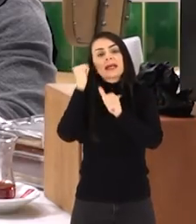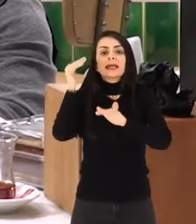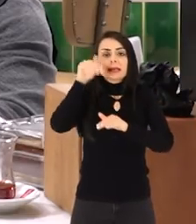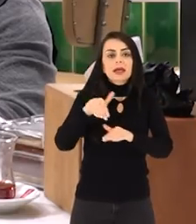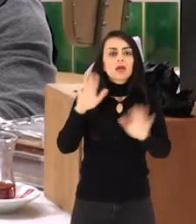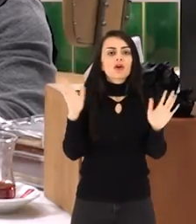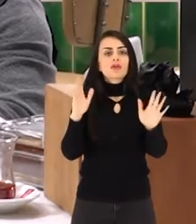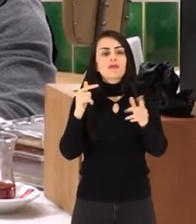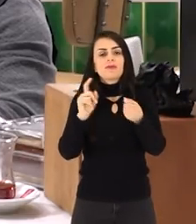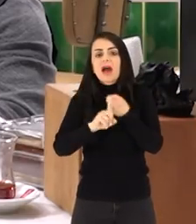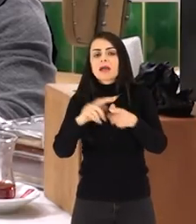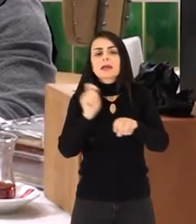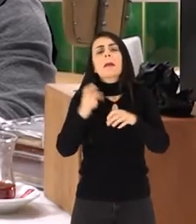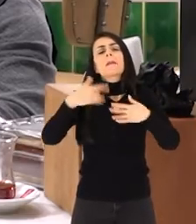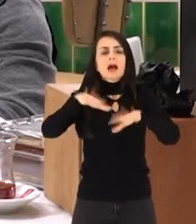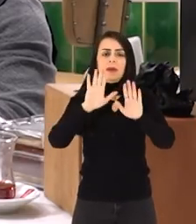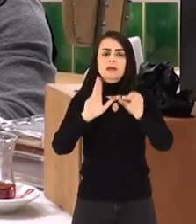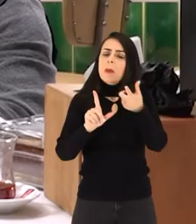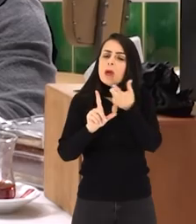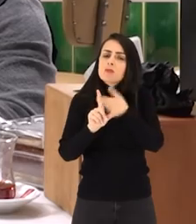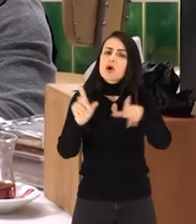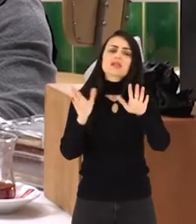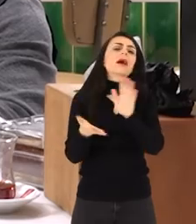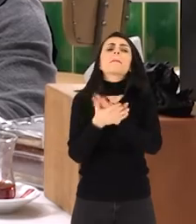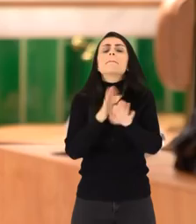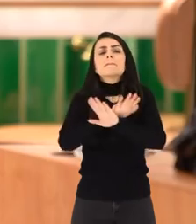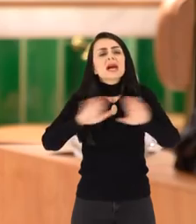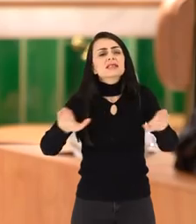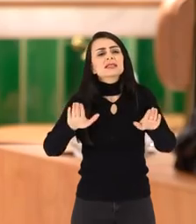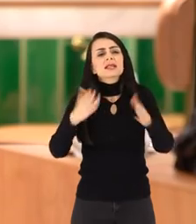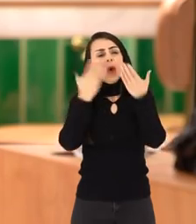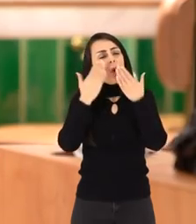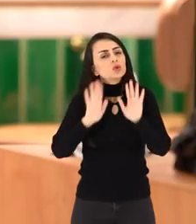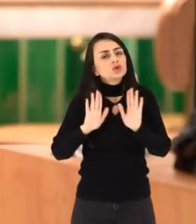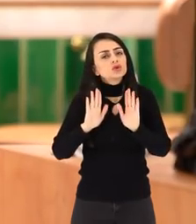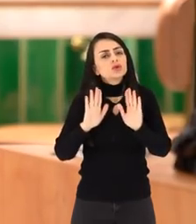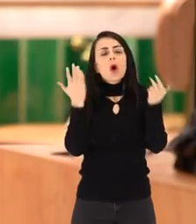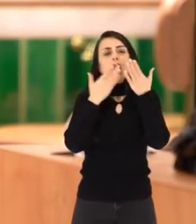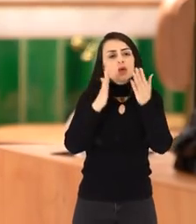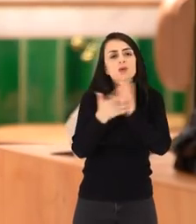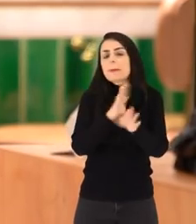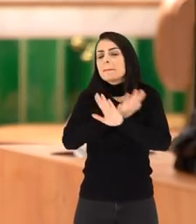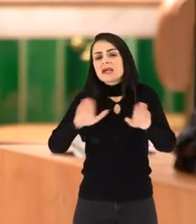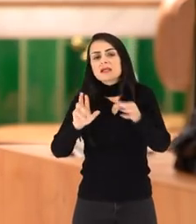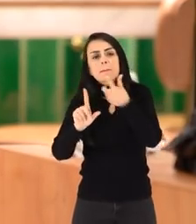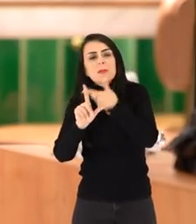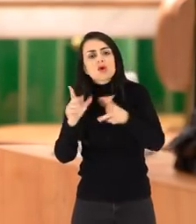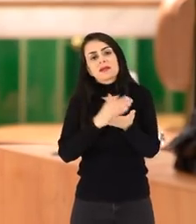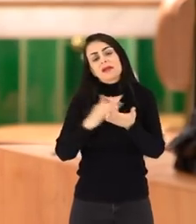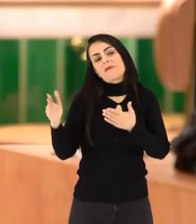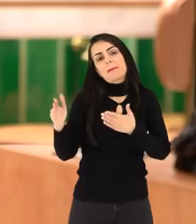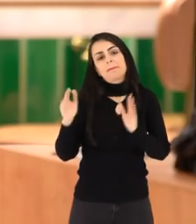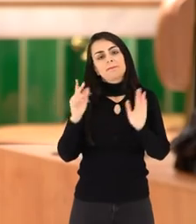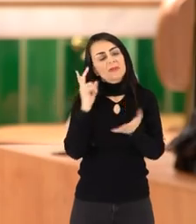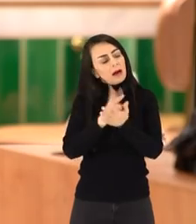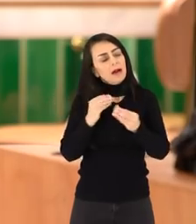fark ettiğim noktada şey dedim, yok, proje bitsin, okul, okul bitsin, proje şeklinde bir karar vermeye başlamıştım yani. Peki